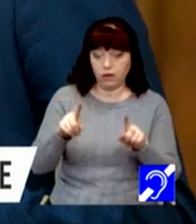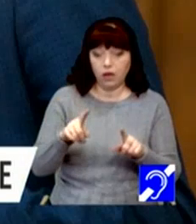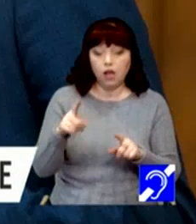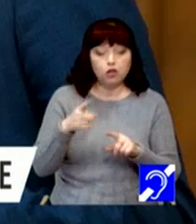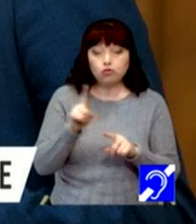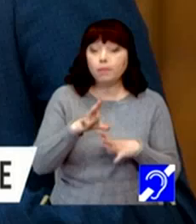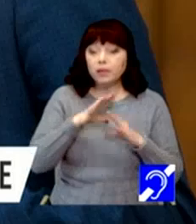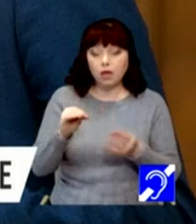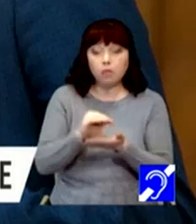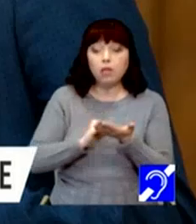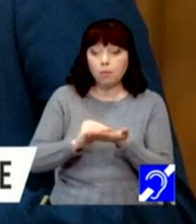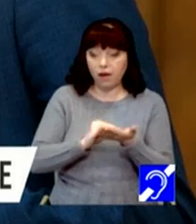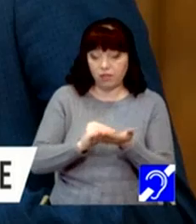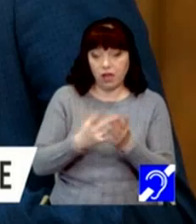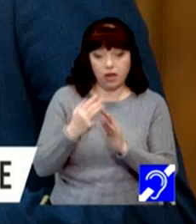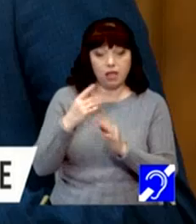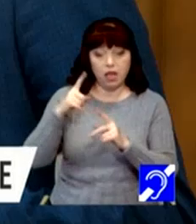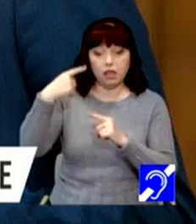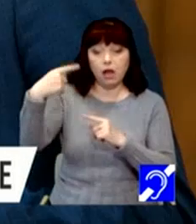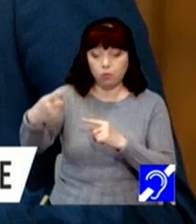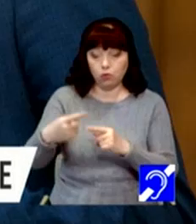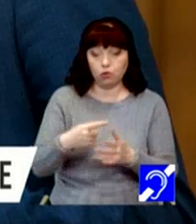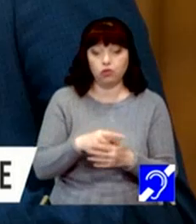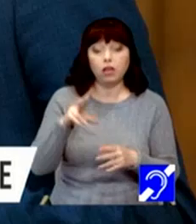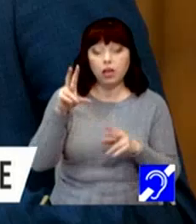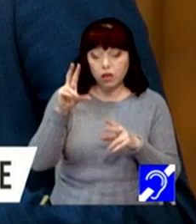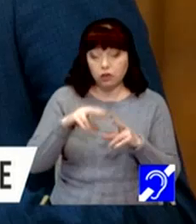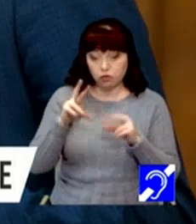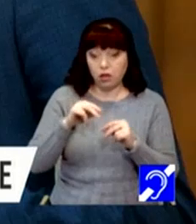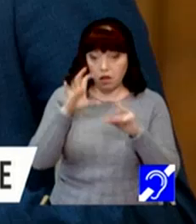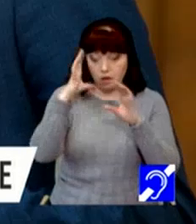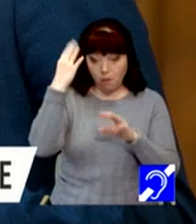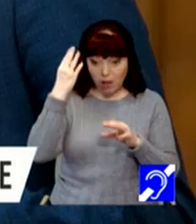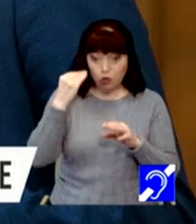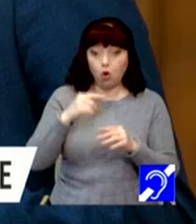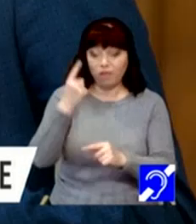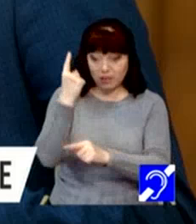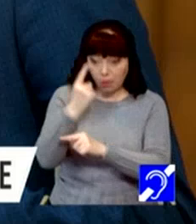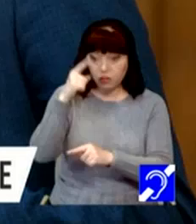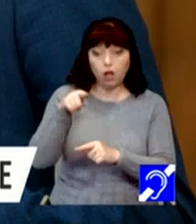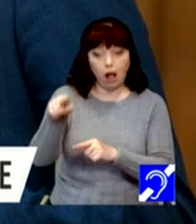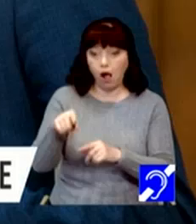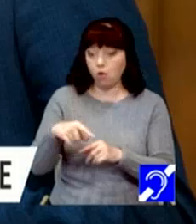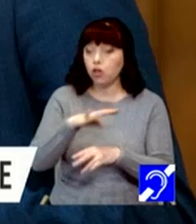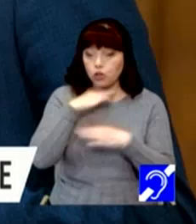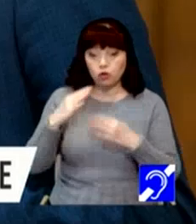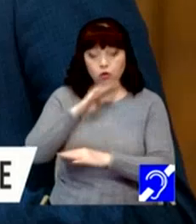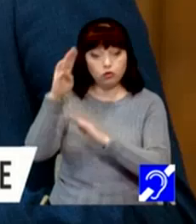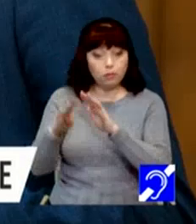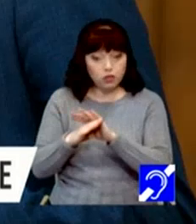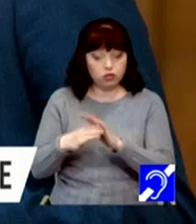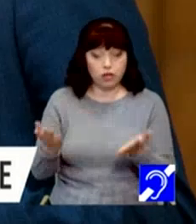ar avea ca efect o dezincriminarea indirectă a unor fapte sanctionate de legile naționale prin restrângerea aplicabilității